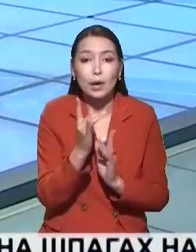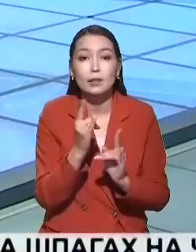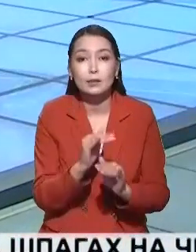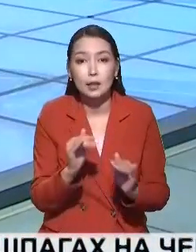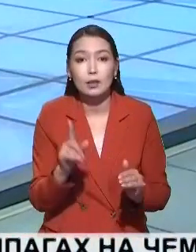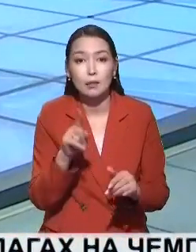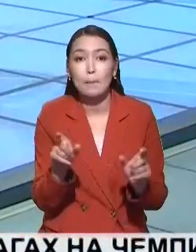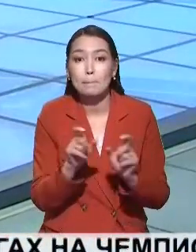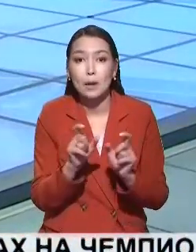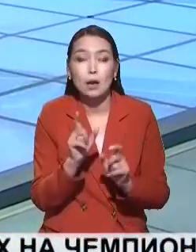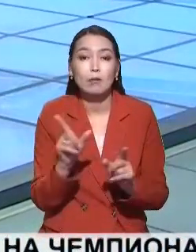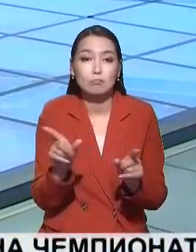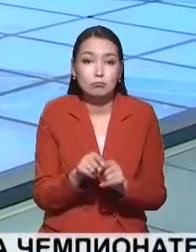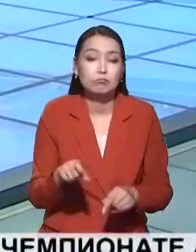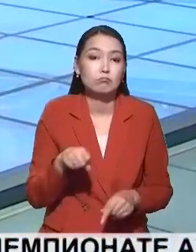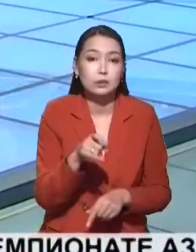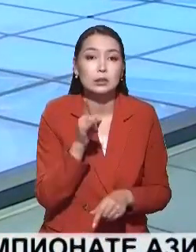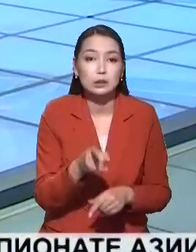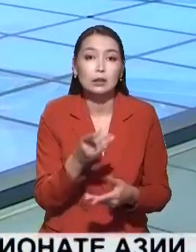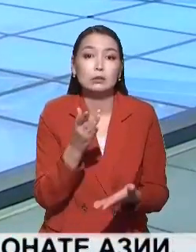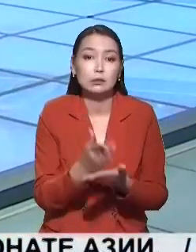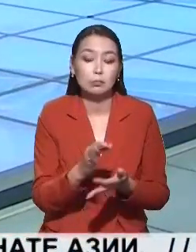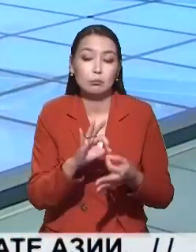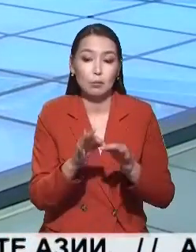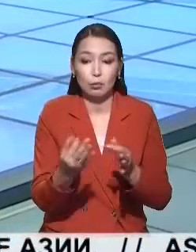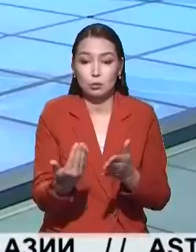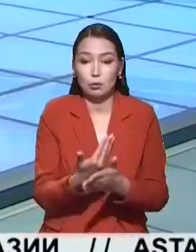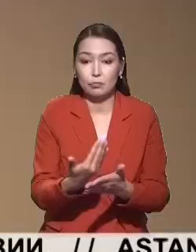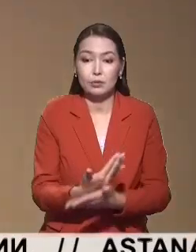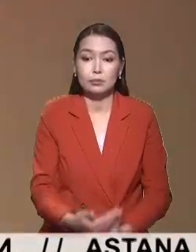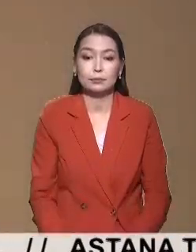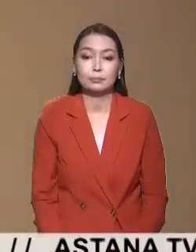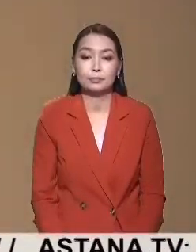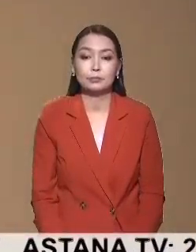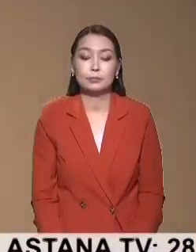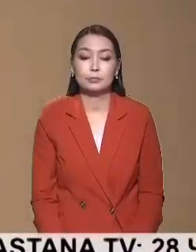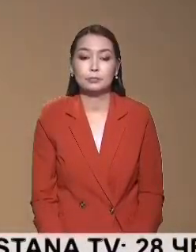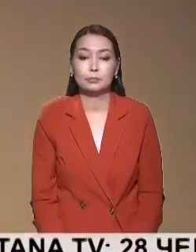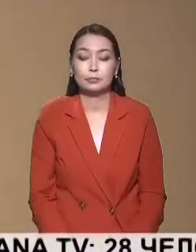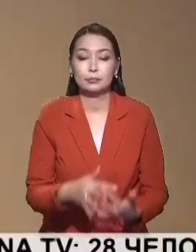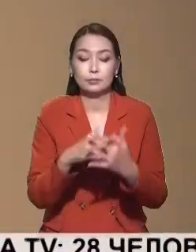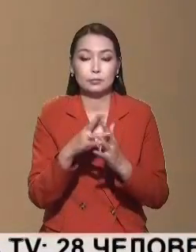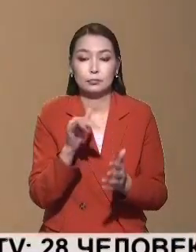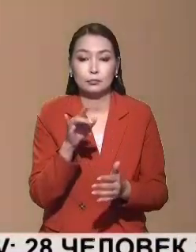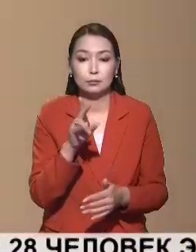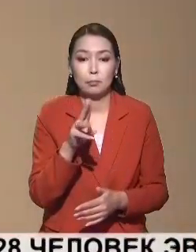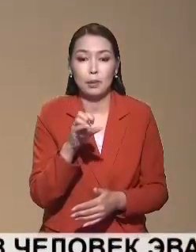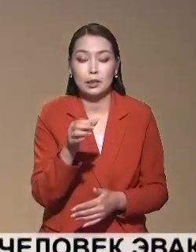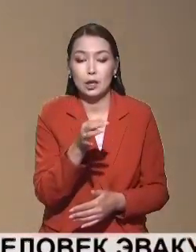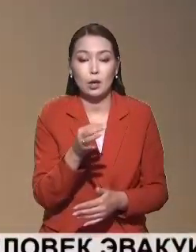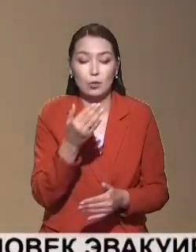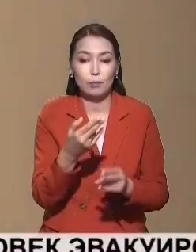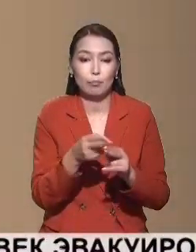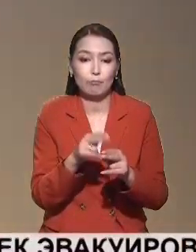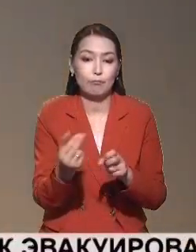даже в магазин ездят с ними на такси. Подробности у Светланы Султангиреевой. Для поселка Курык в Мангистауской области крики и